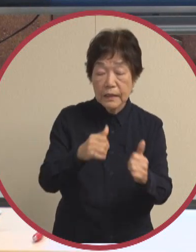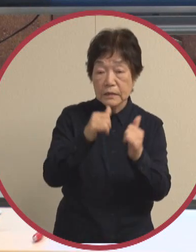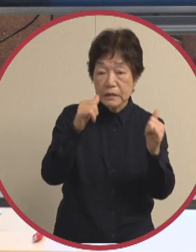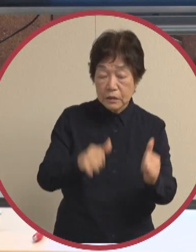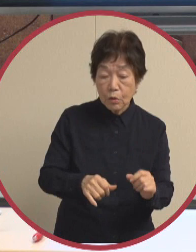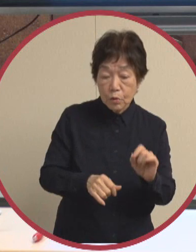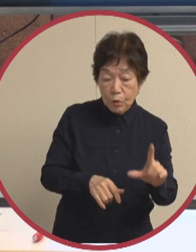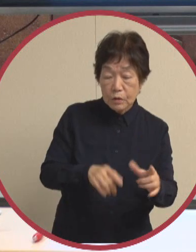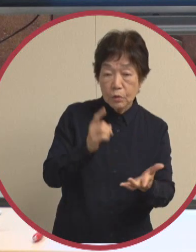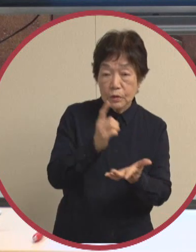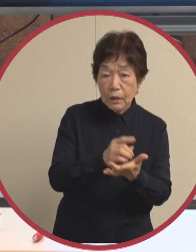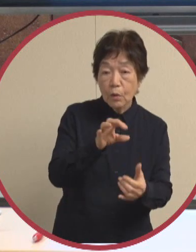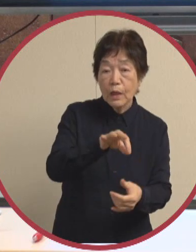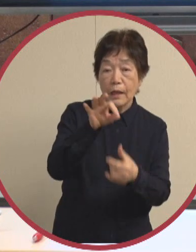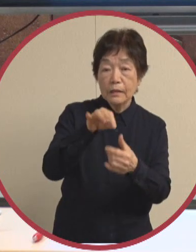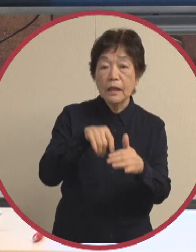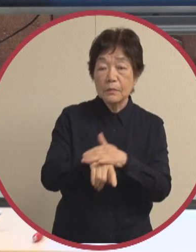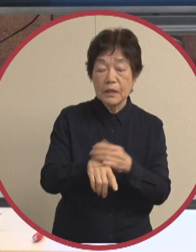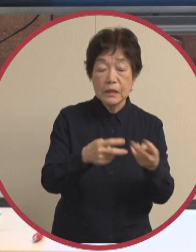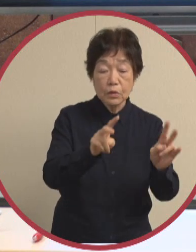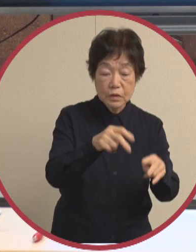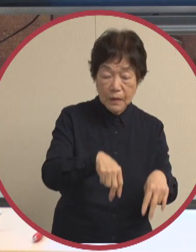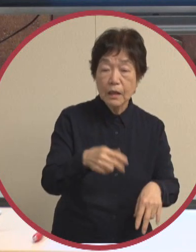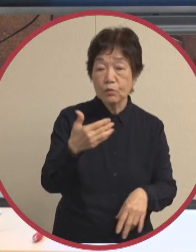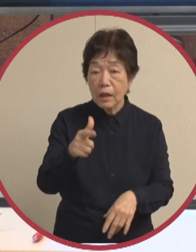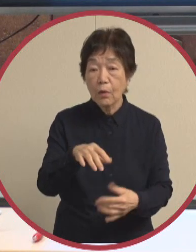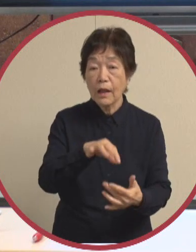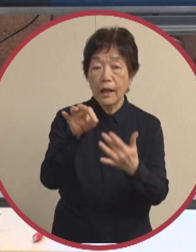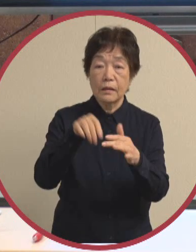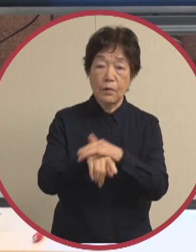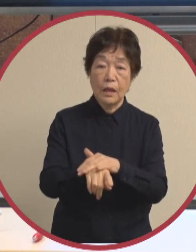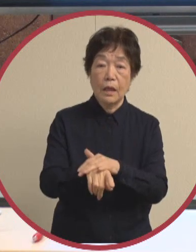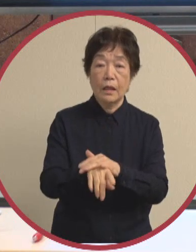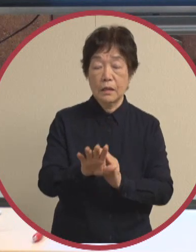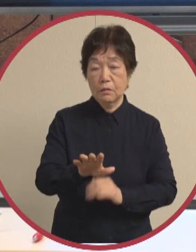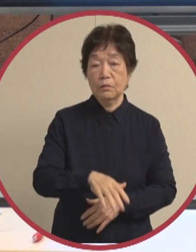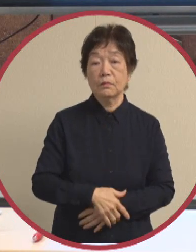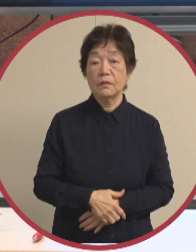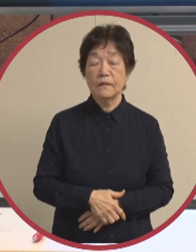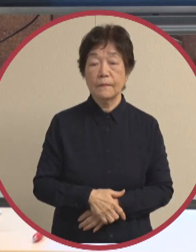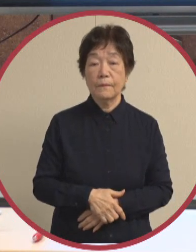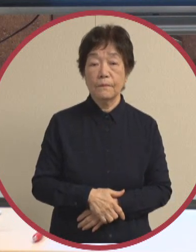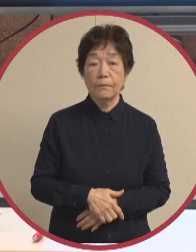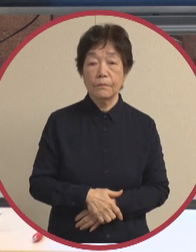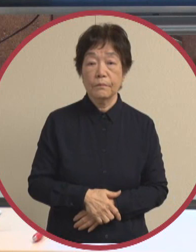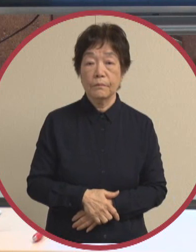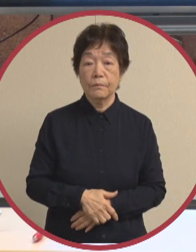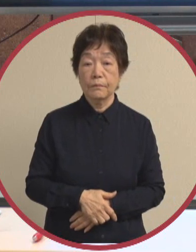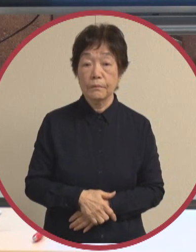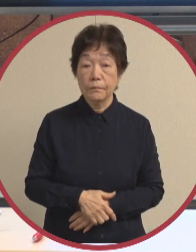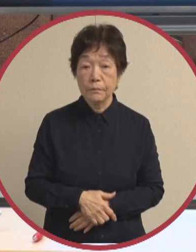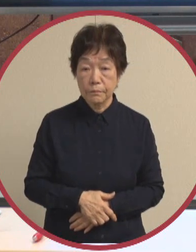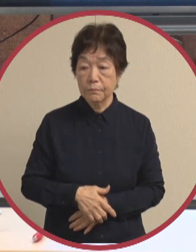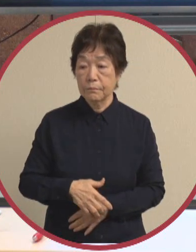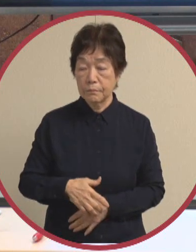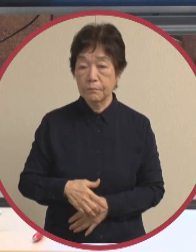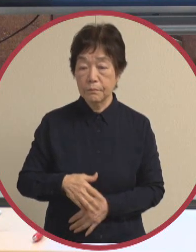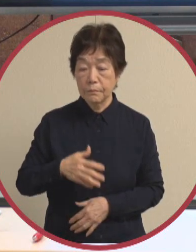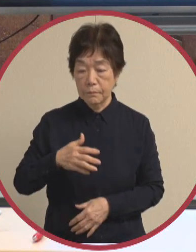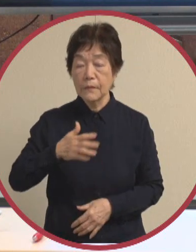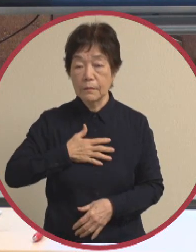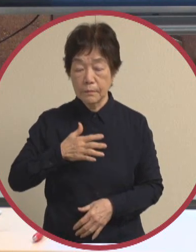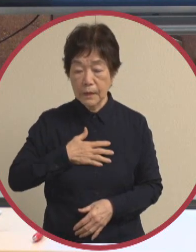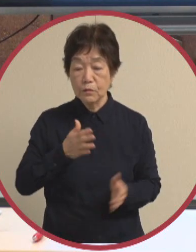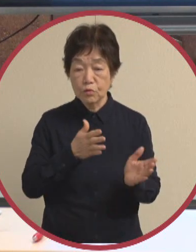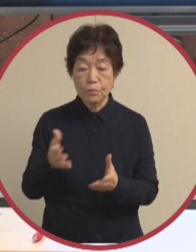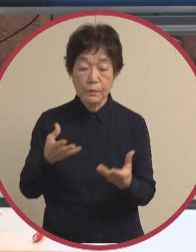ところということで広島市と呉市に配分をしたということです。 わかりました。まあ、準備が整った